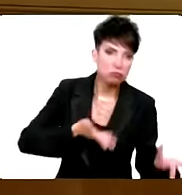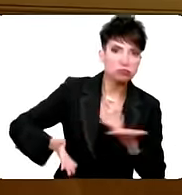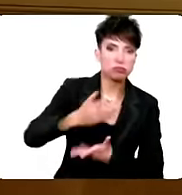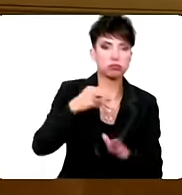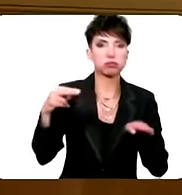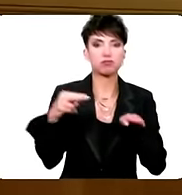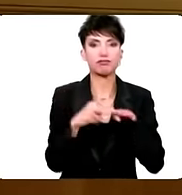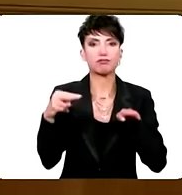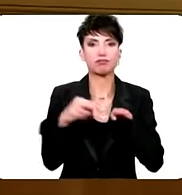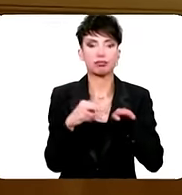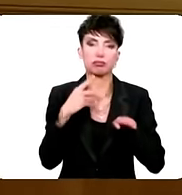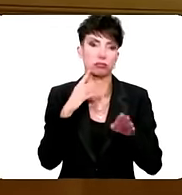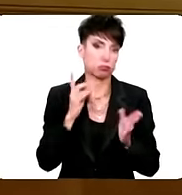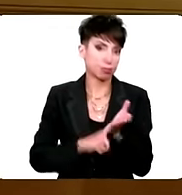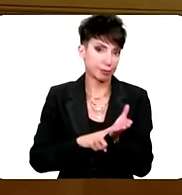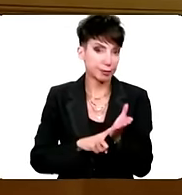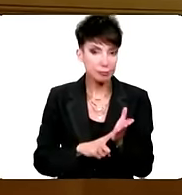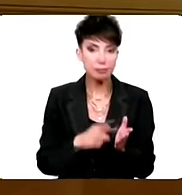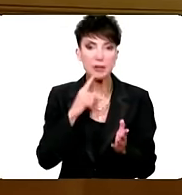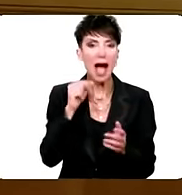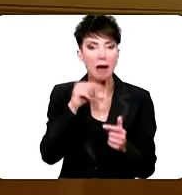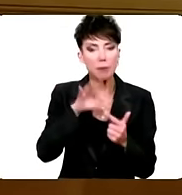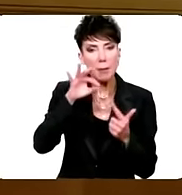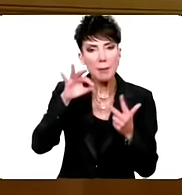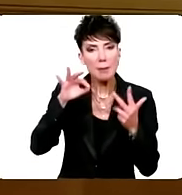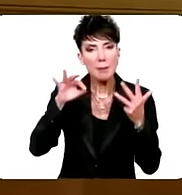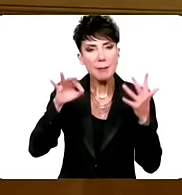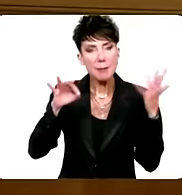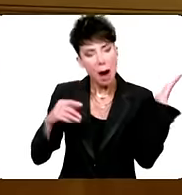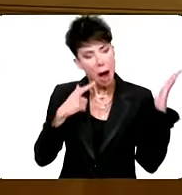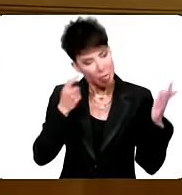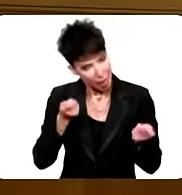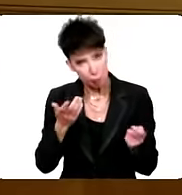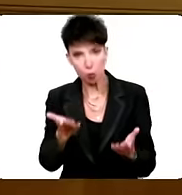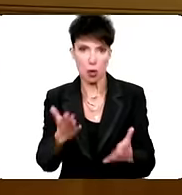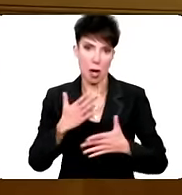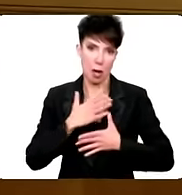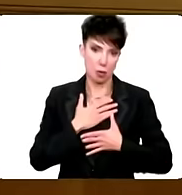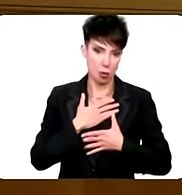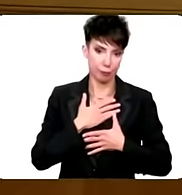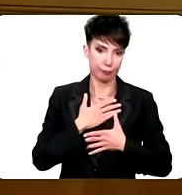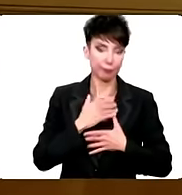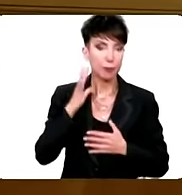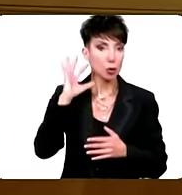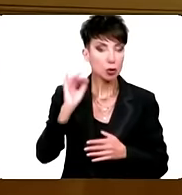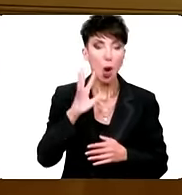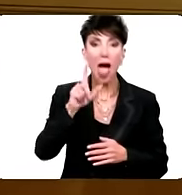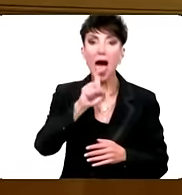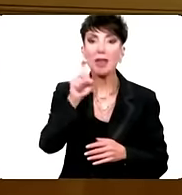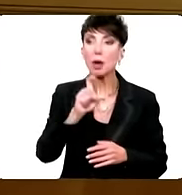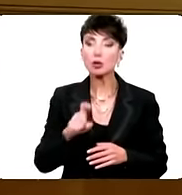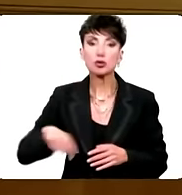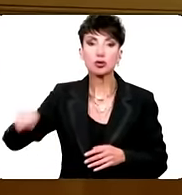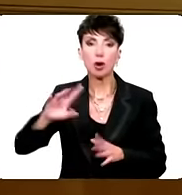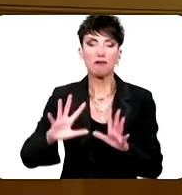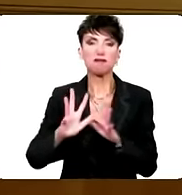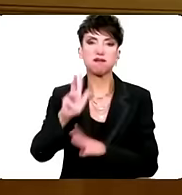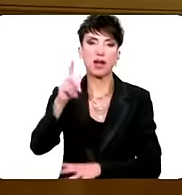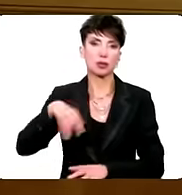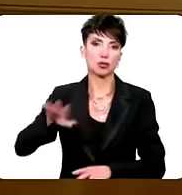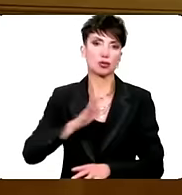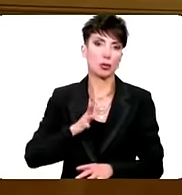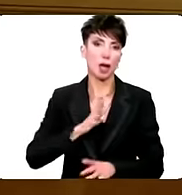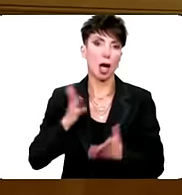κάποια από τα παραδείγματα των παρεμβάσεων που αφορούν την καθημερινότητα του πολίτη, αλλά είναι ζητήματα τα οποία οι πολίτες μας